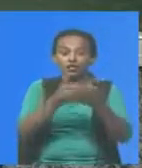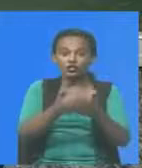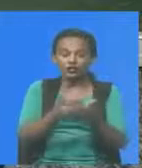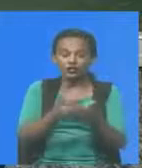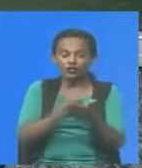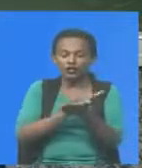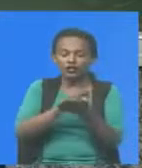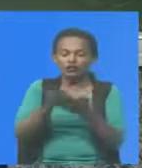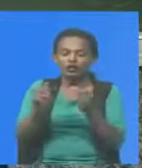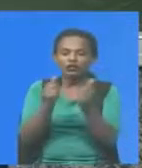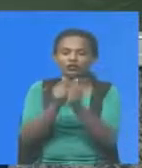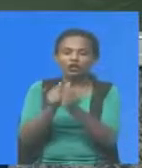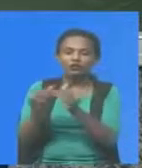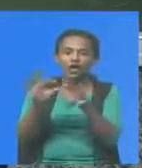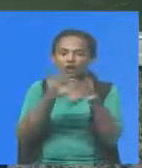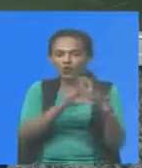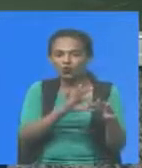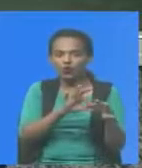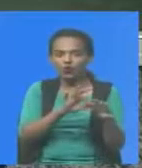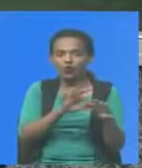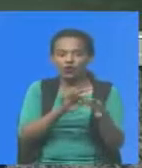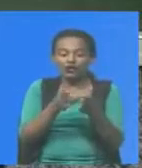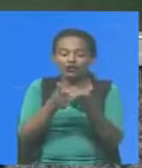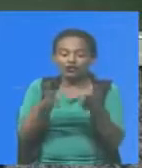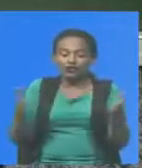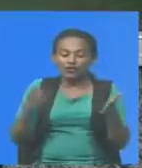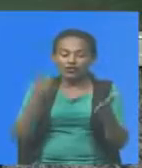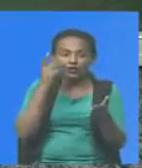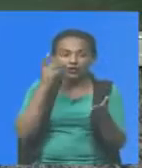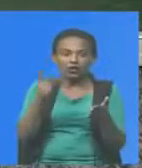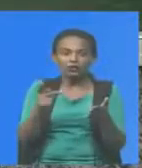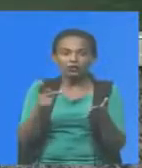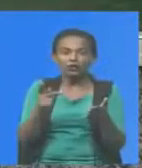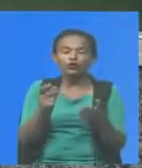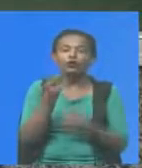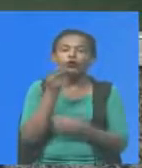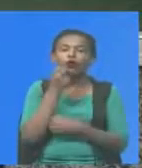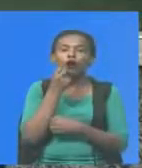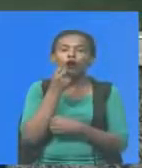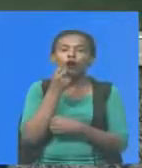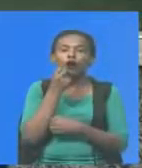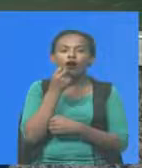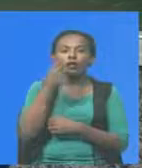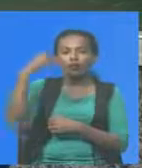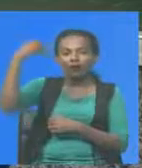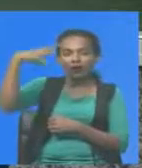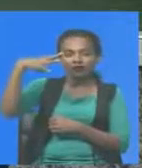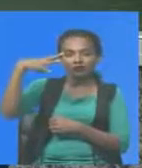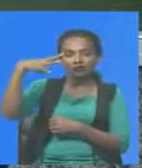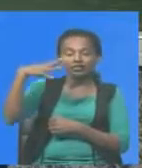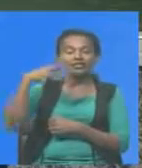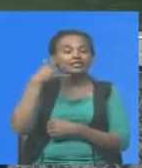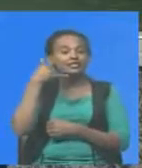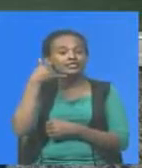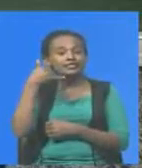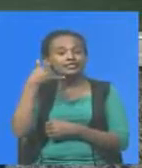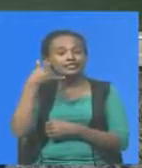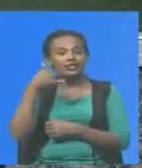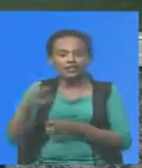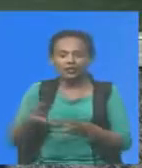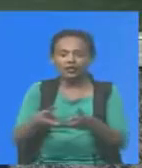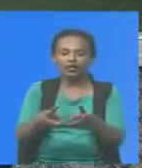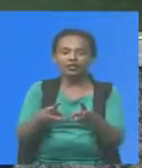ጋር ተያይዞ ክፍተት የሚታይባቸው የውሃ፣ የመብራት፣ የስልክ፣